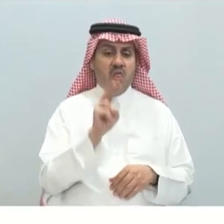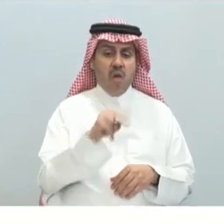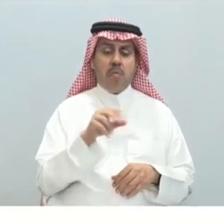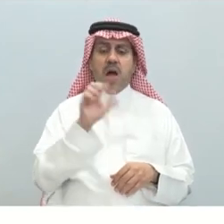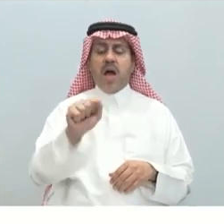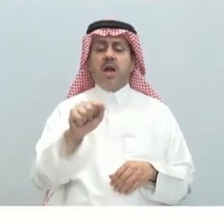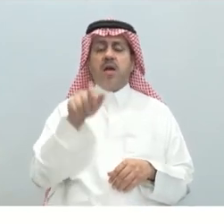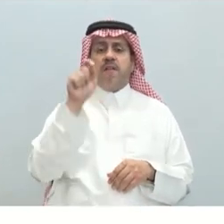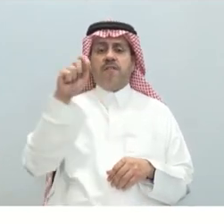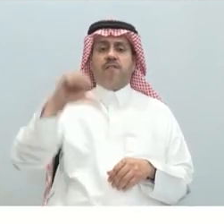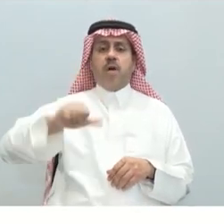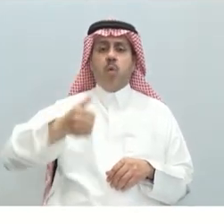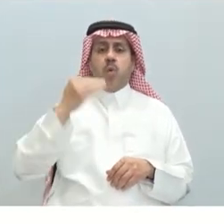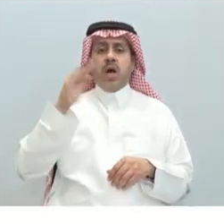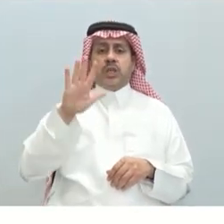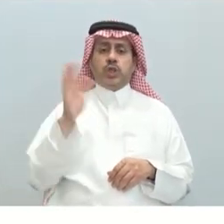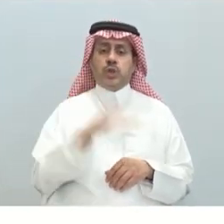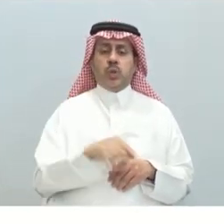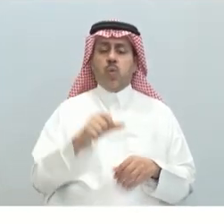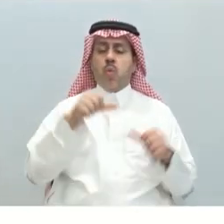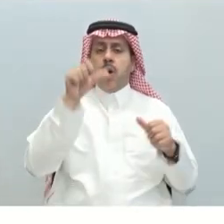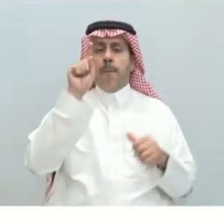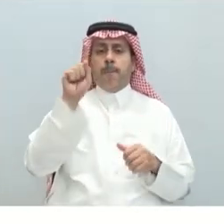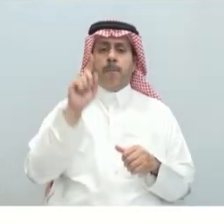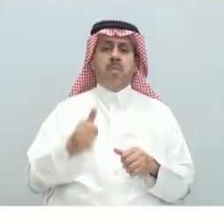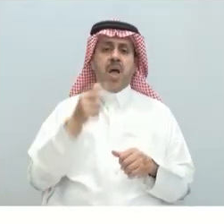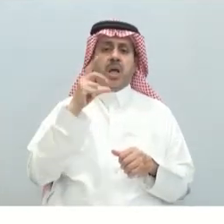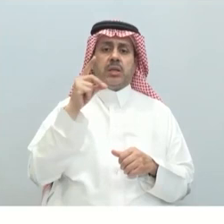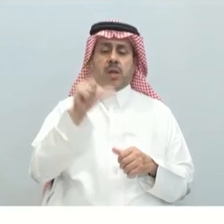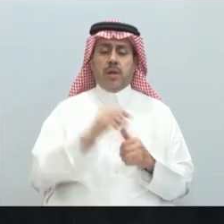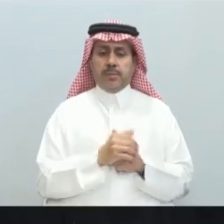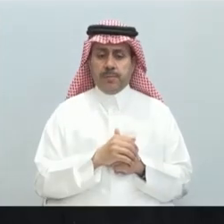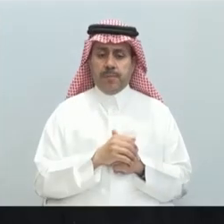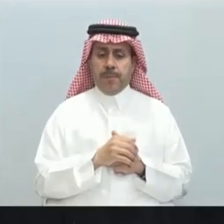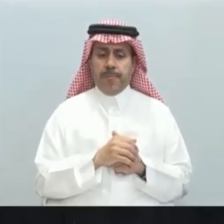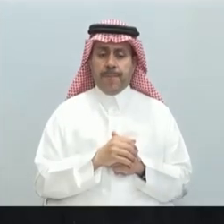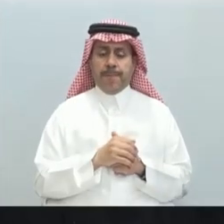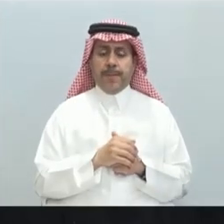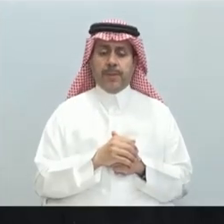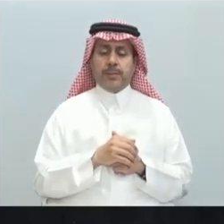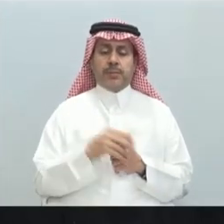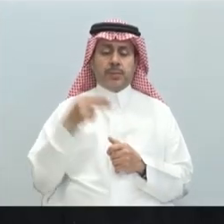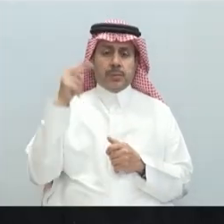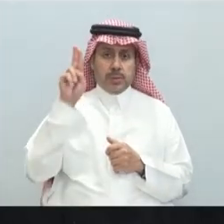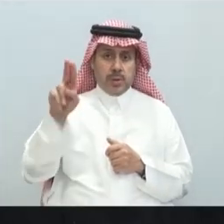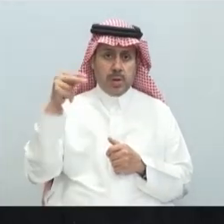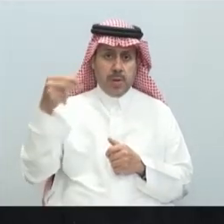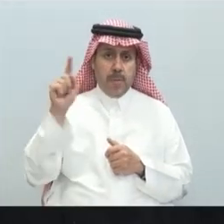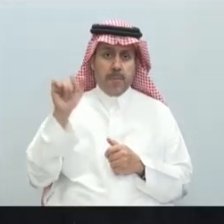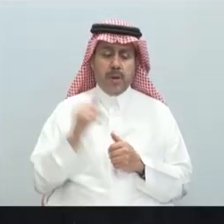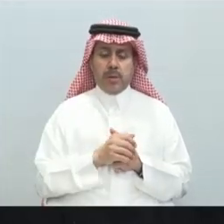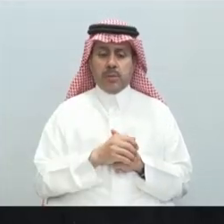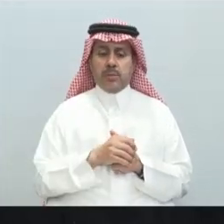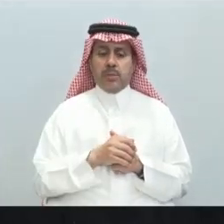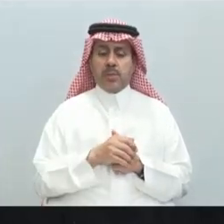الفواحش والباطل فهي تنصب على هذا الموضوع وقد يعبر بعضكم بتعبير غير هذا لكنه يصب